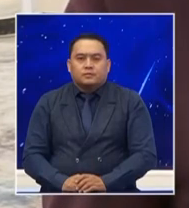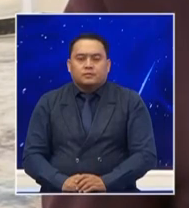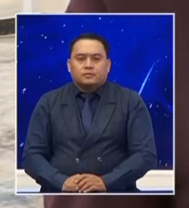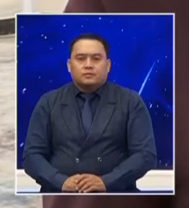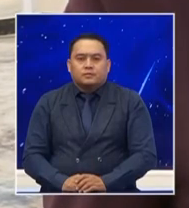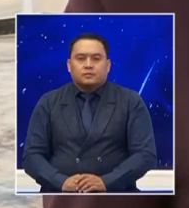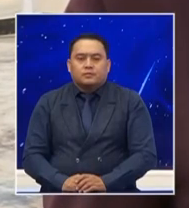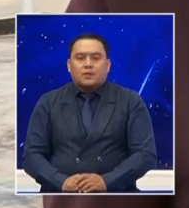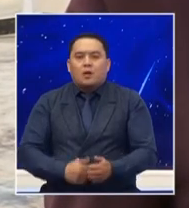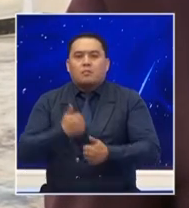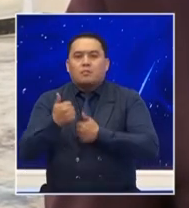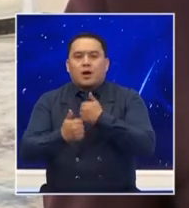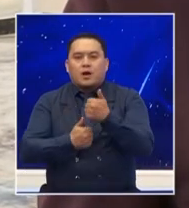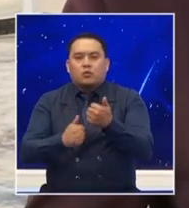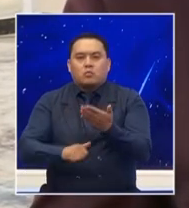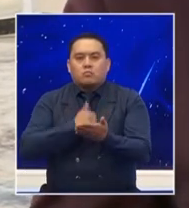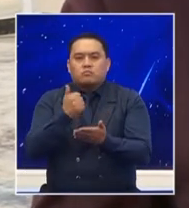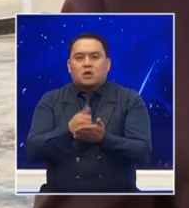Байқаудың басты мақсаты ол әрине